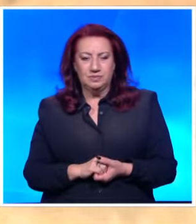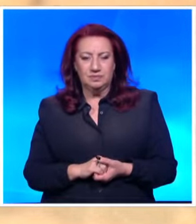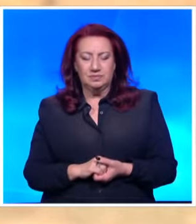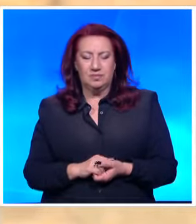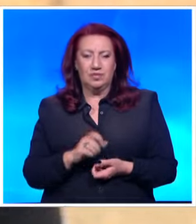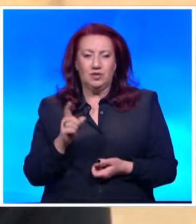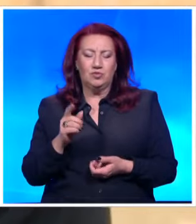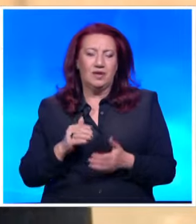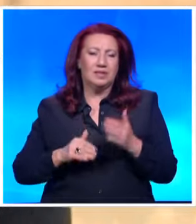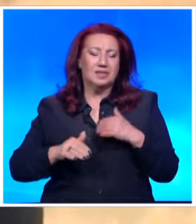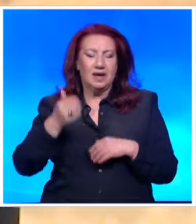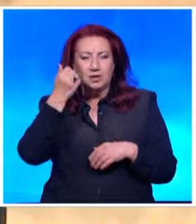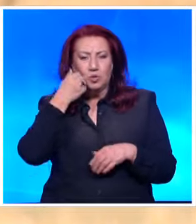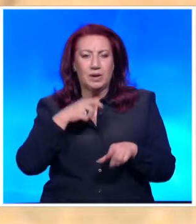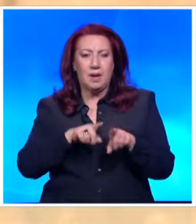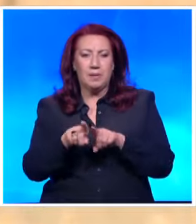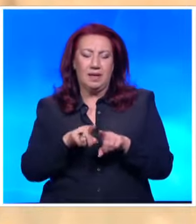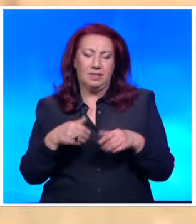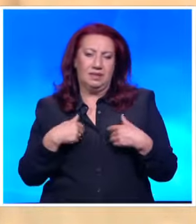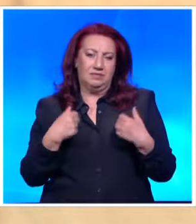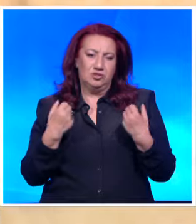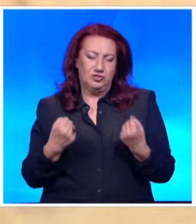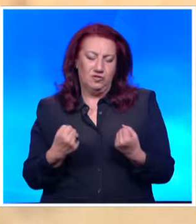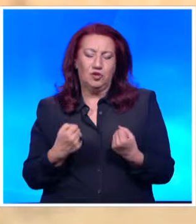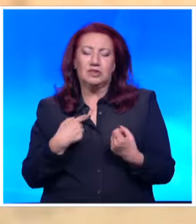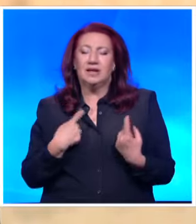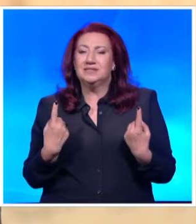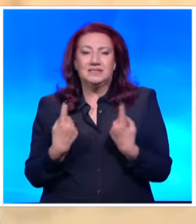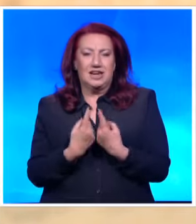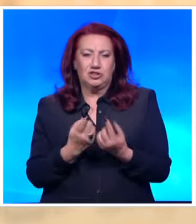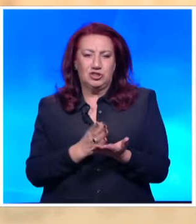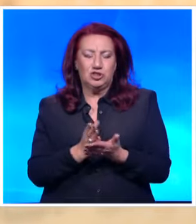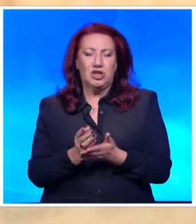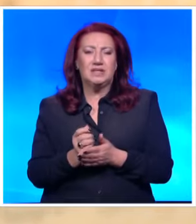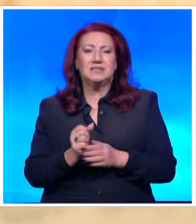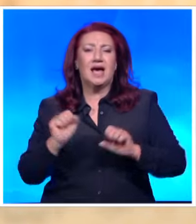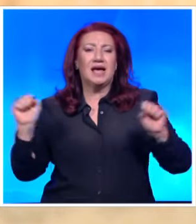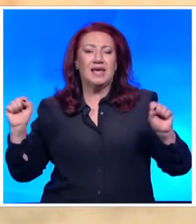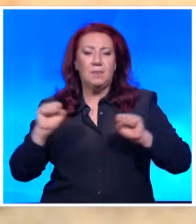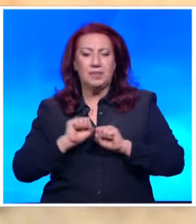Това е един от най-добрите приятели в живота ми, с който ни срещна гимнастиката.